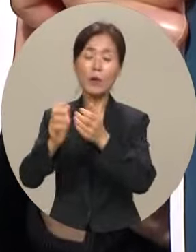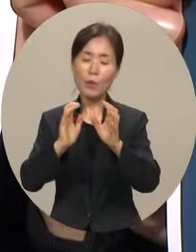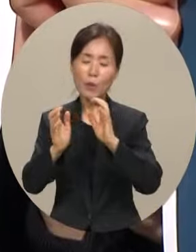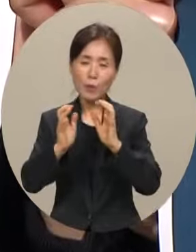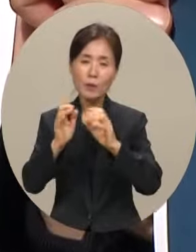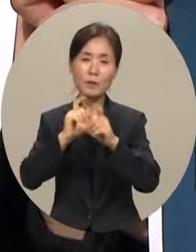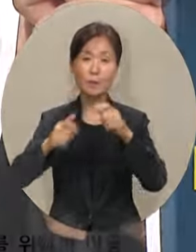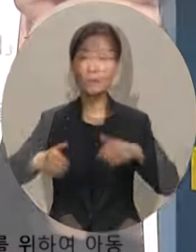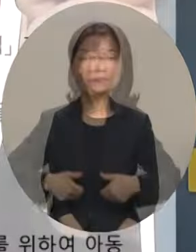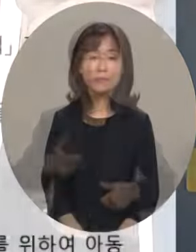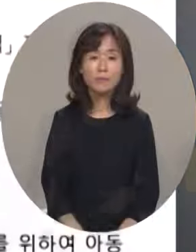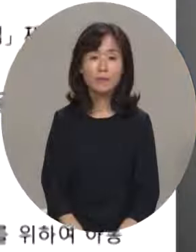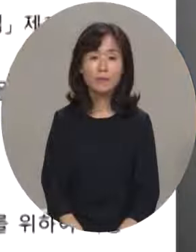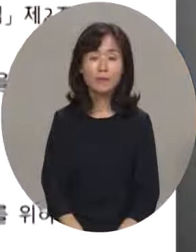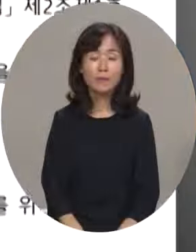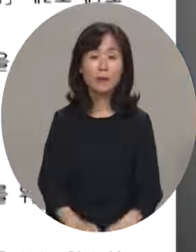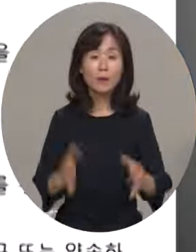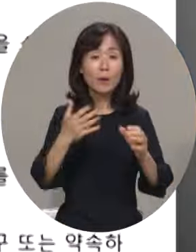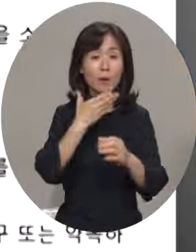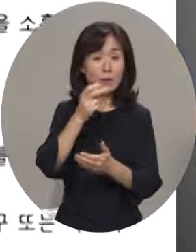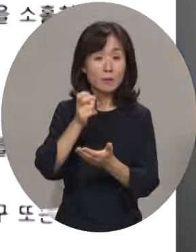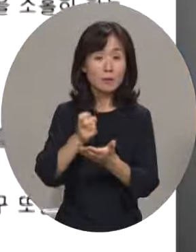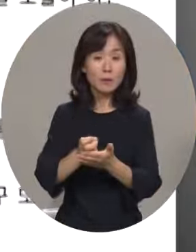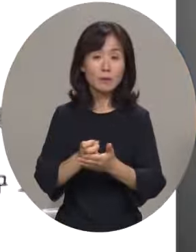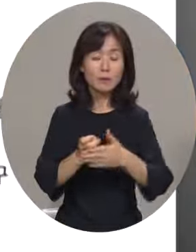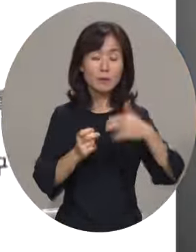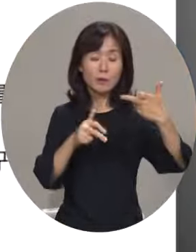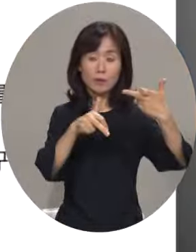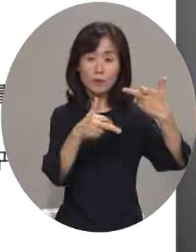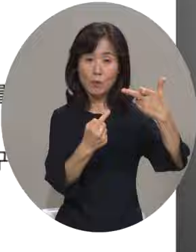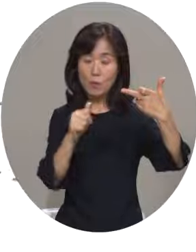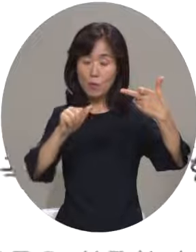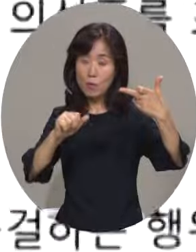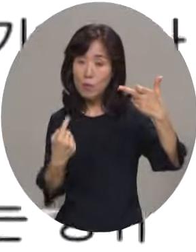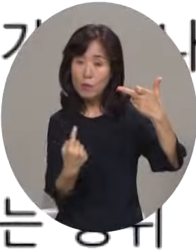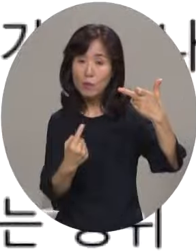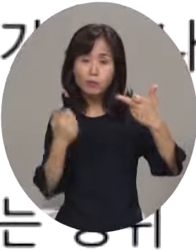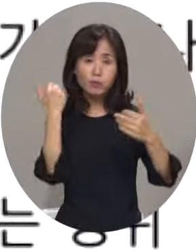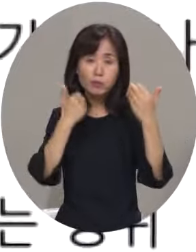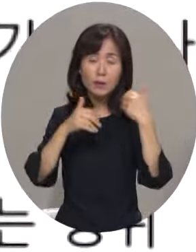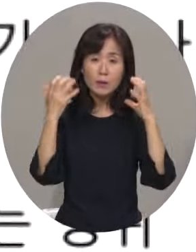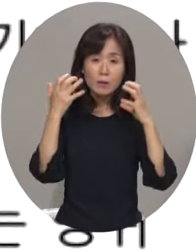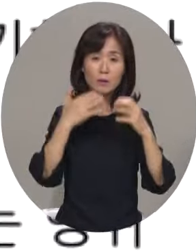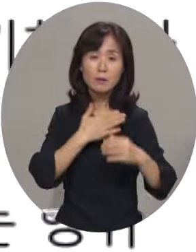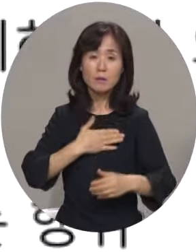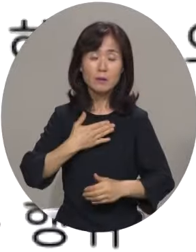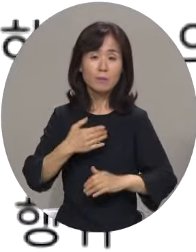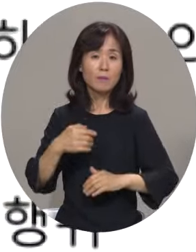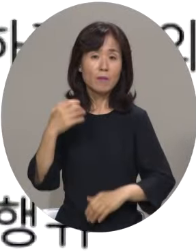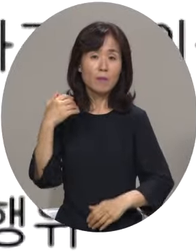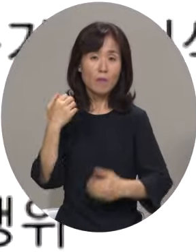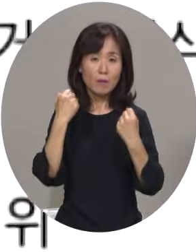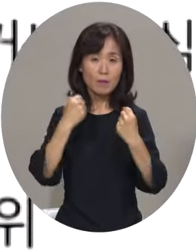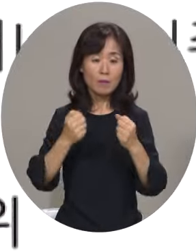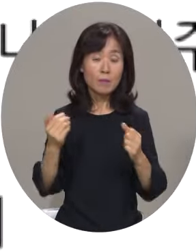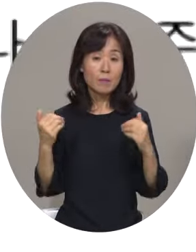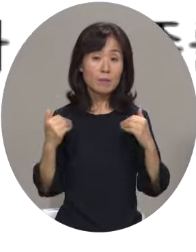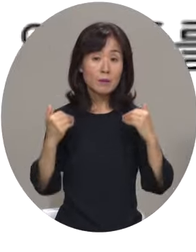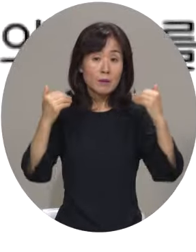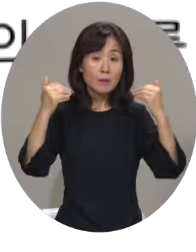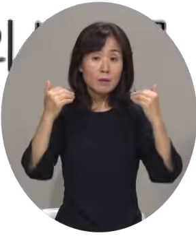뉴스 박광주입니다. 아동복지법 제17조 5호는 누구든지 아동의 정신건강 및 발달에